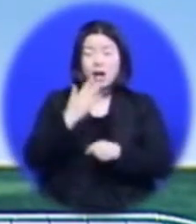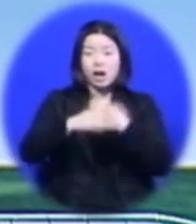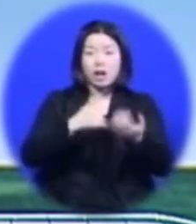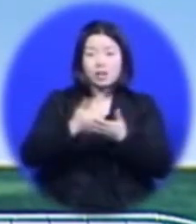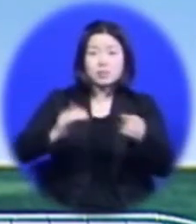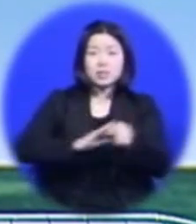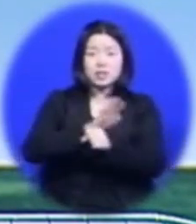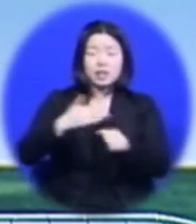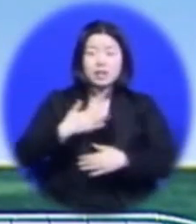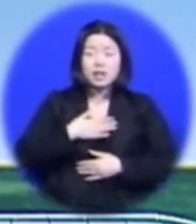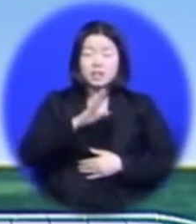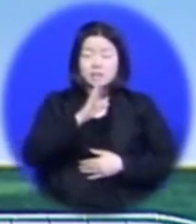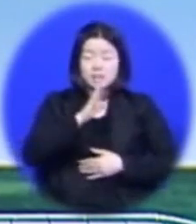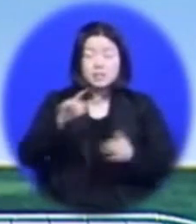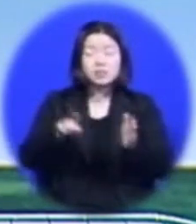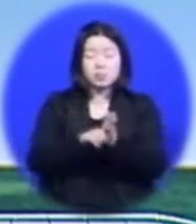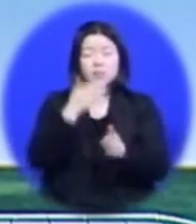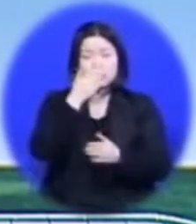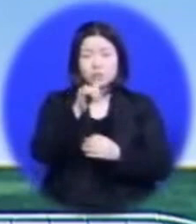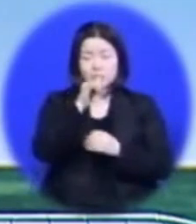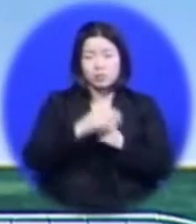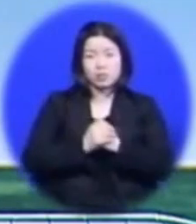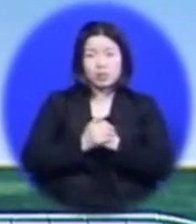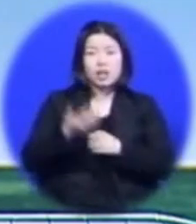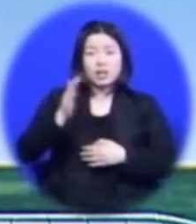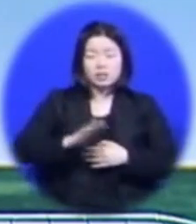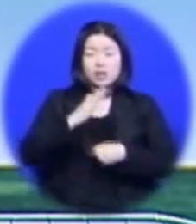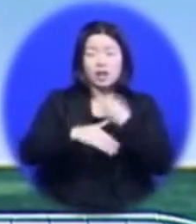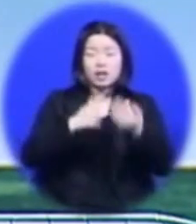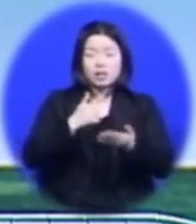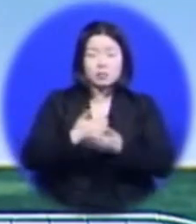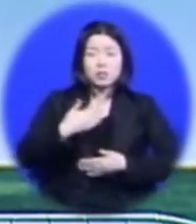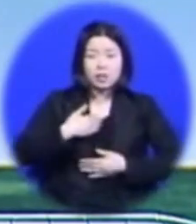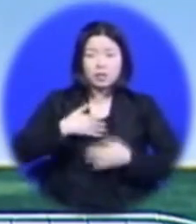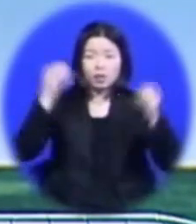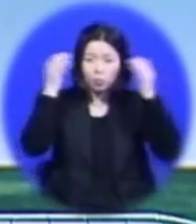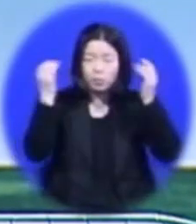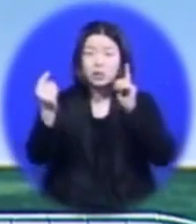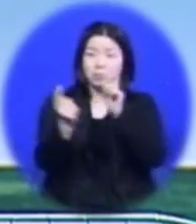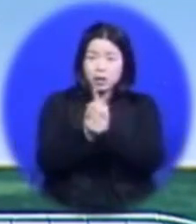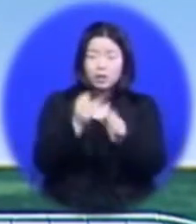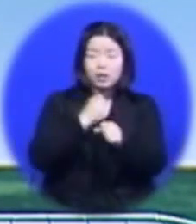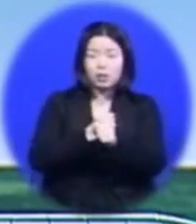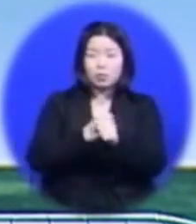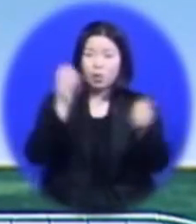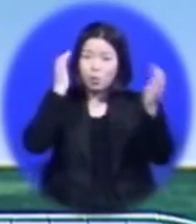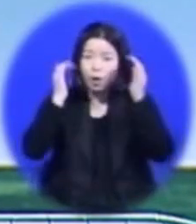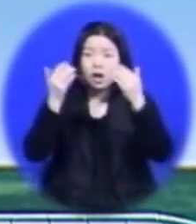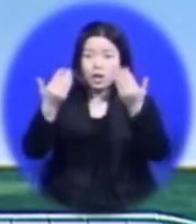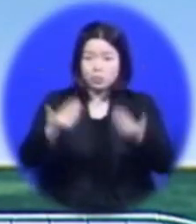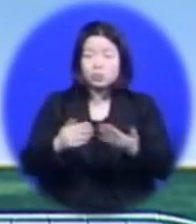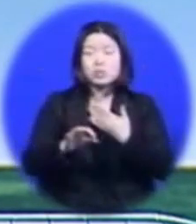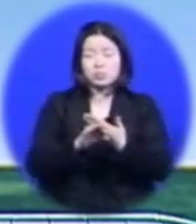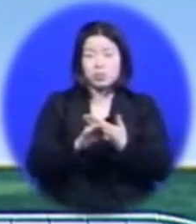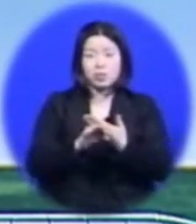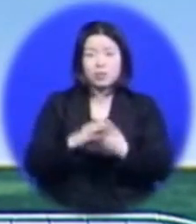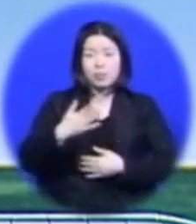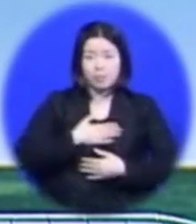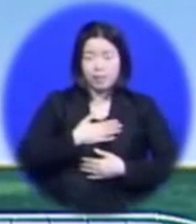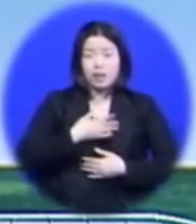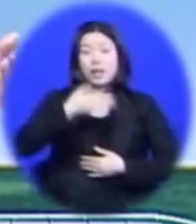믿어져요. 그런데 하나님이 나에게 고생을 당하게 하고 나에게 환난을 주시면은